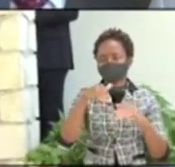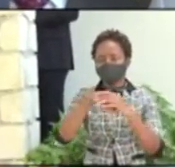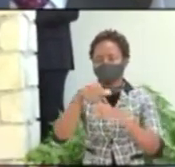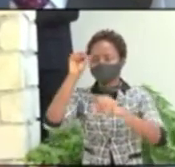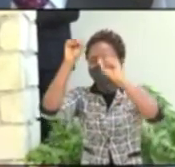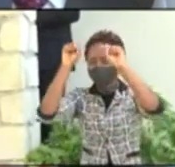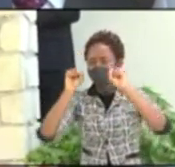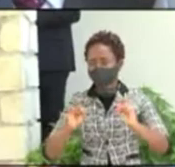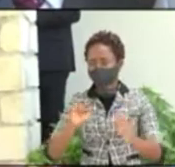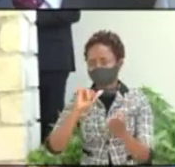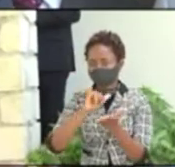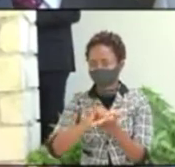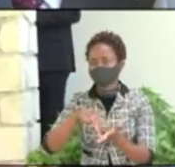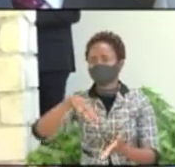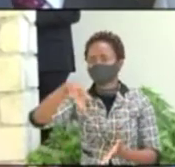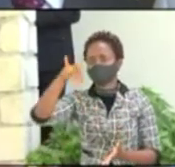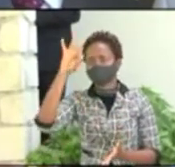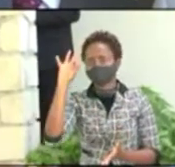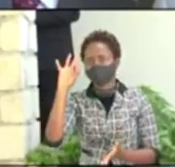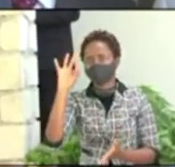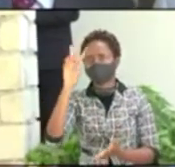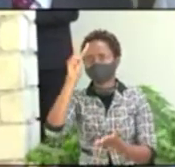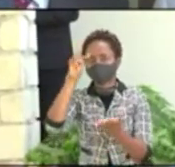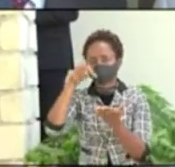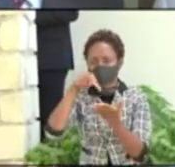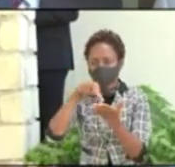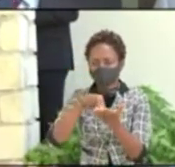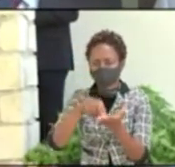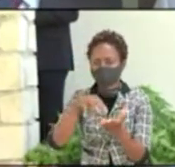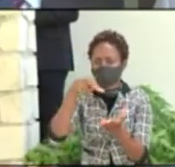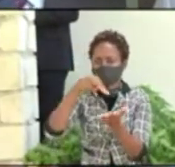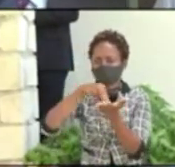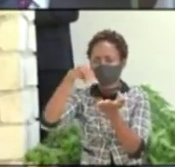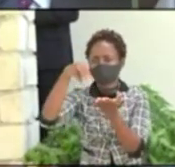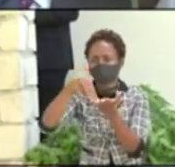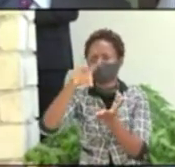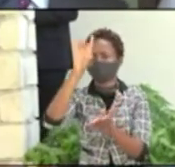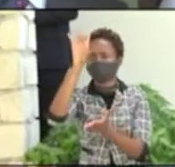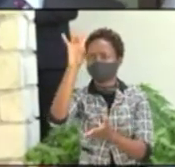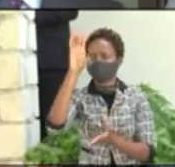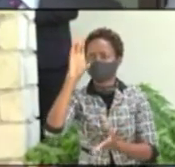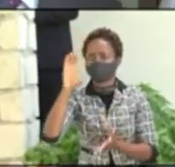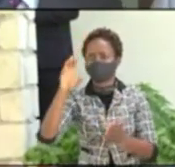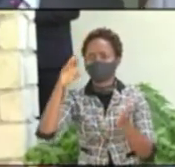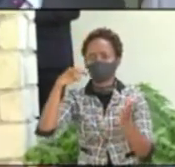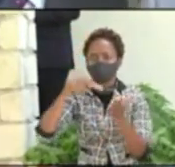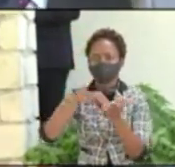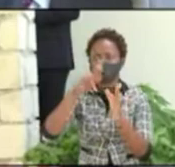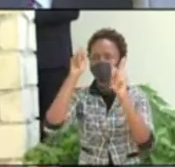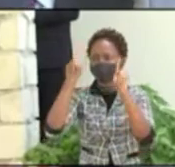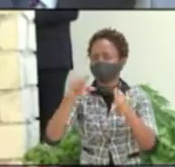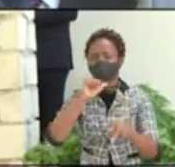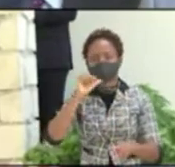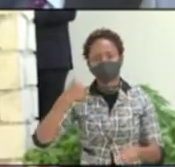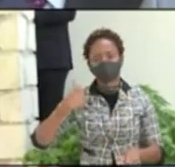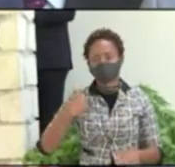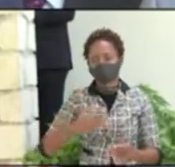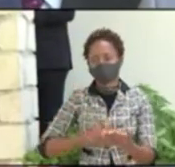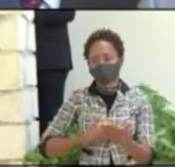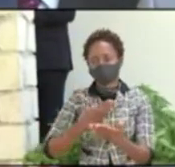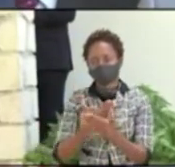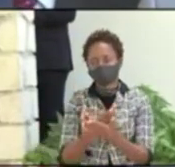ça, nous joignons 2 800 000 personnes qui ne partent pas de naissance. Moi, je vous ai clair dans la